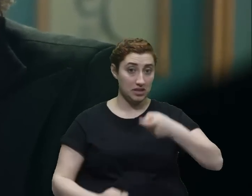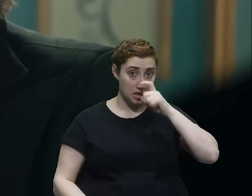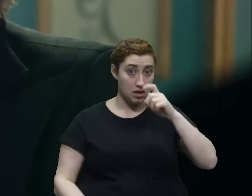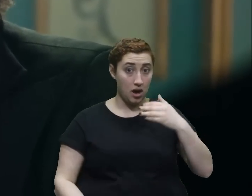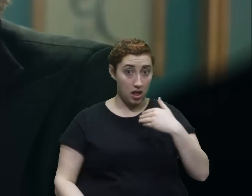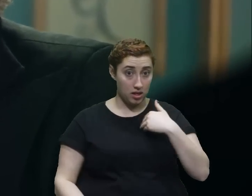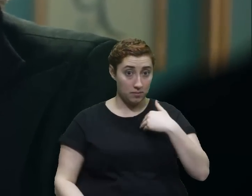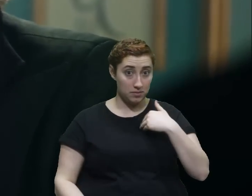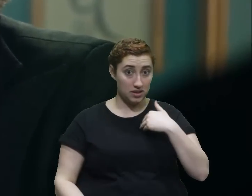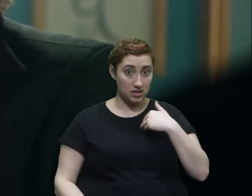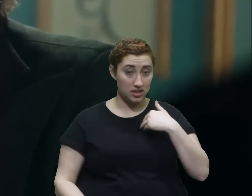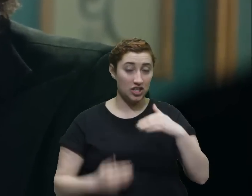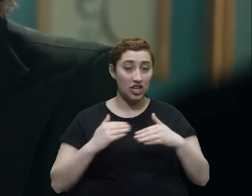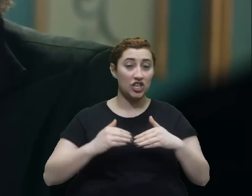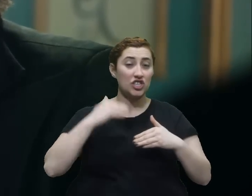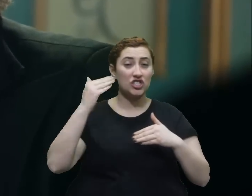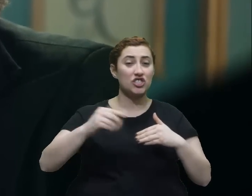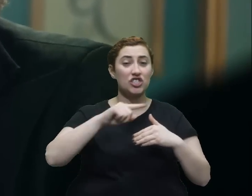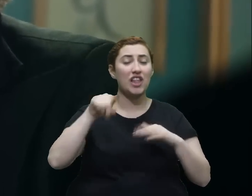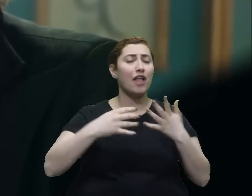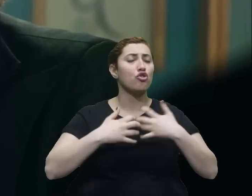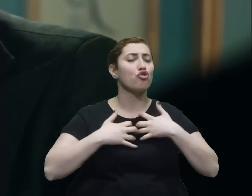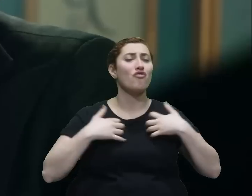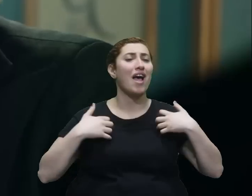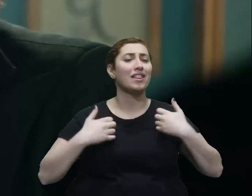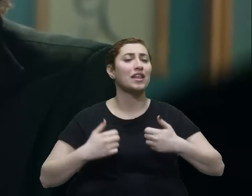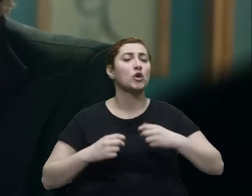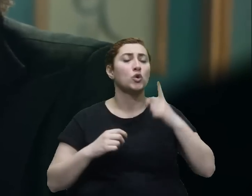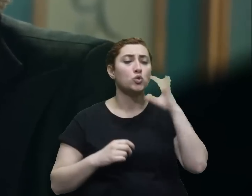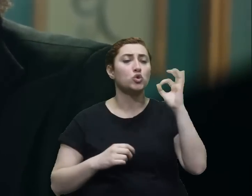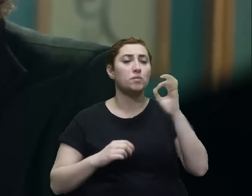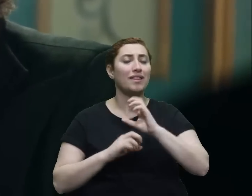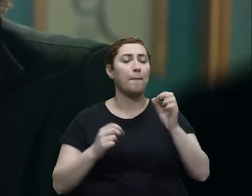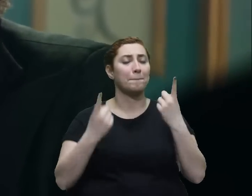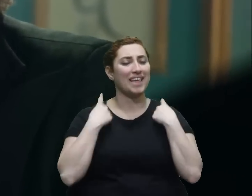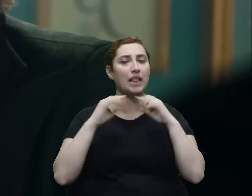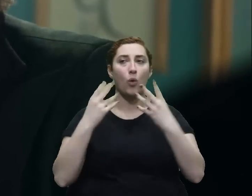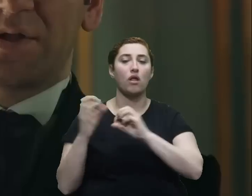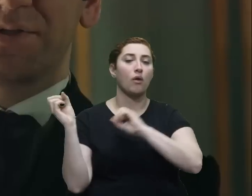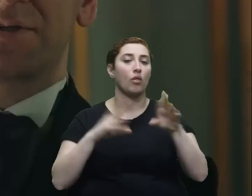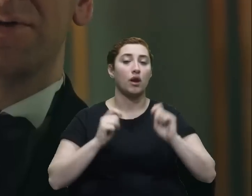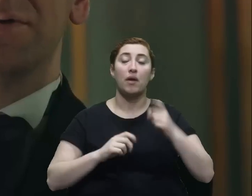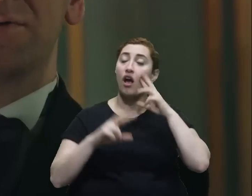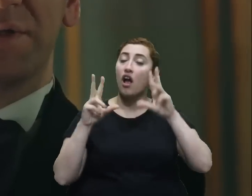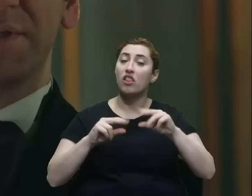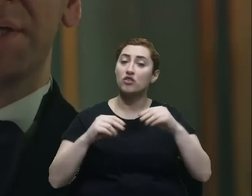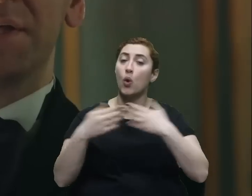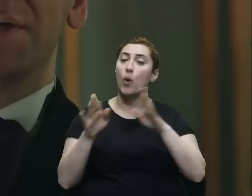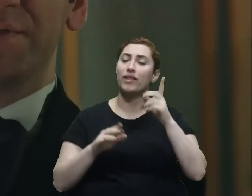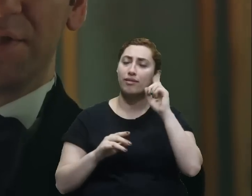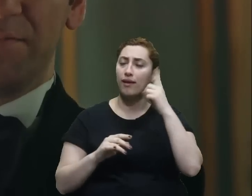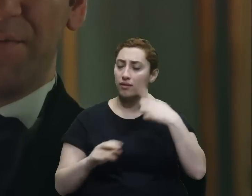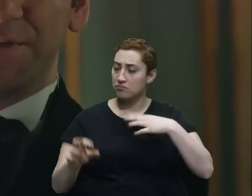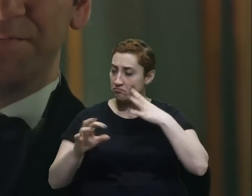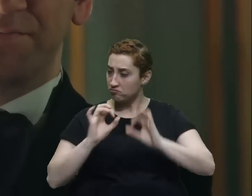Çarımız hariciyeden en güvendiği müzakere uzmanını tam yetkili olarak gönderiyor. Kalacakları odaları tek